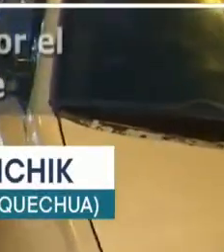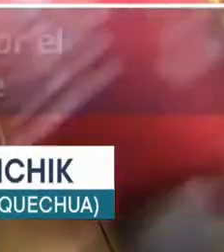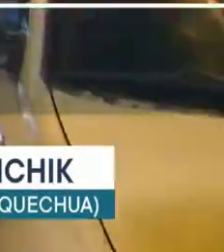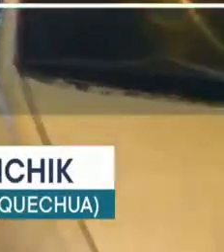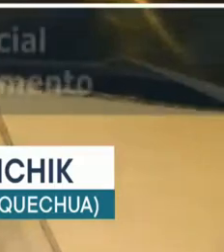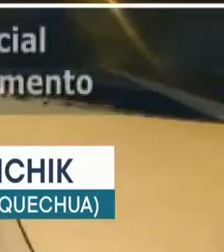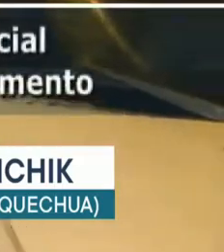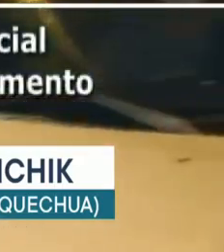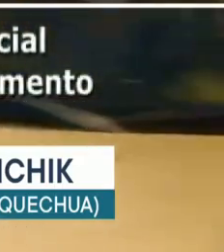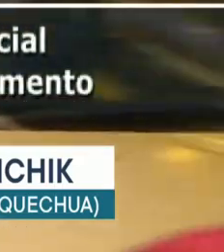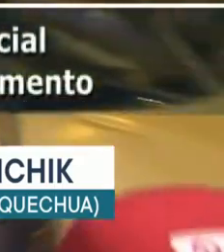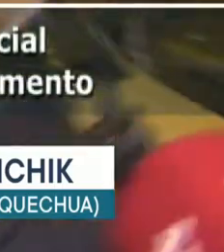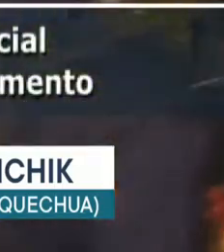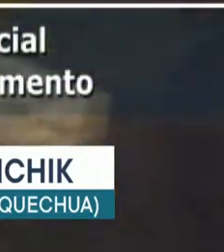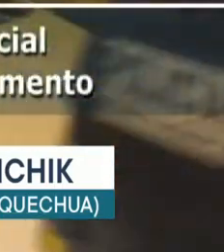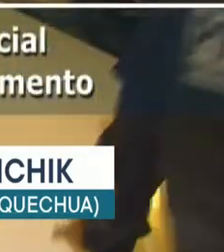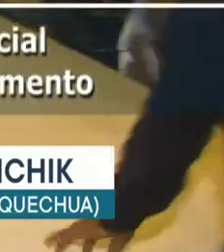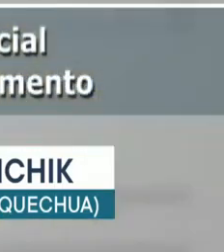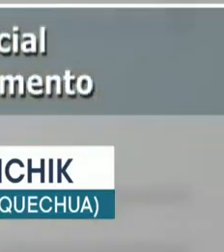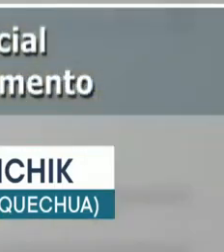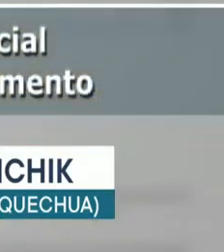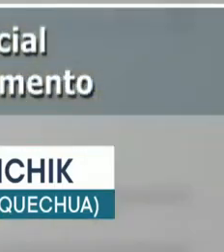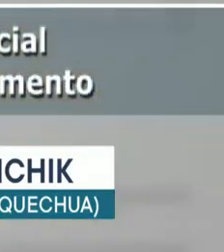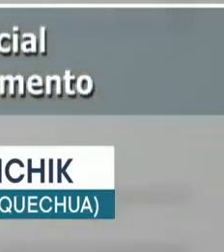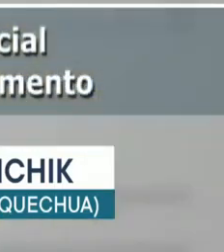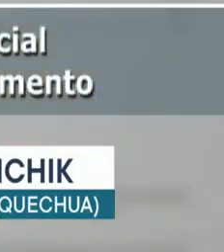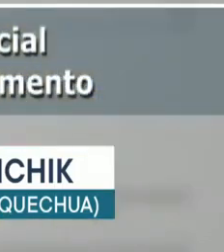y Kazhangraiko, hasta Banja, Kay